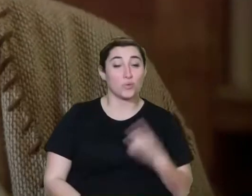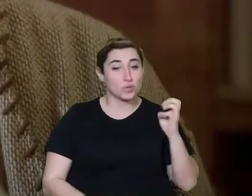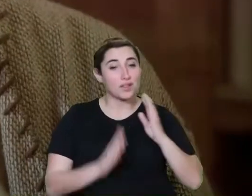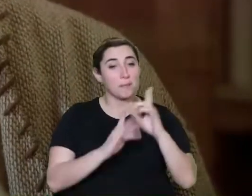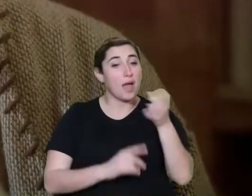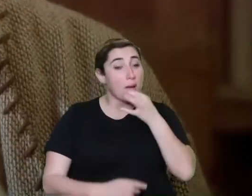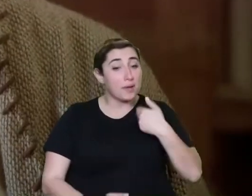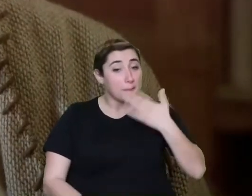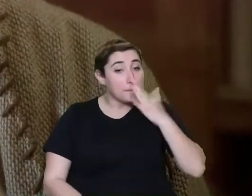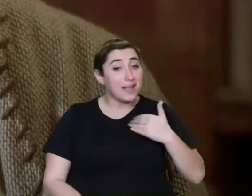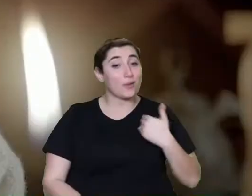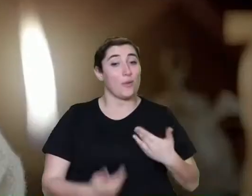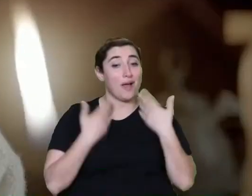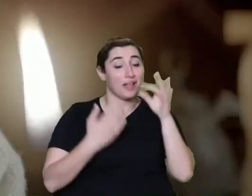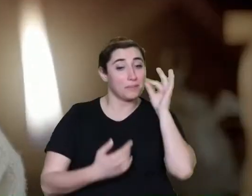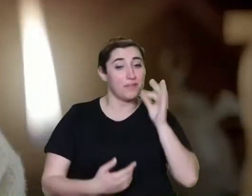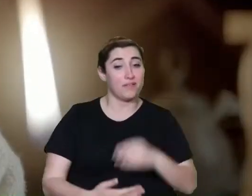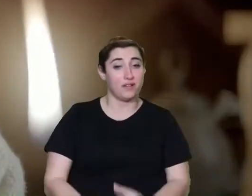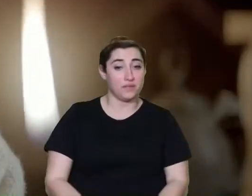3 aydan beri bir haber beklerim Kâtip Efendi.